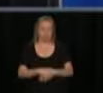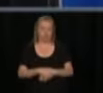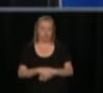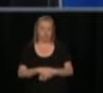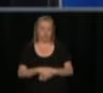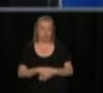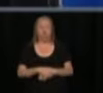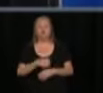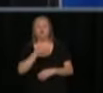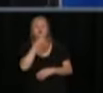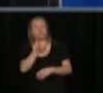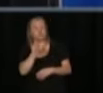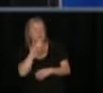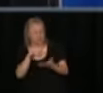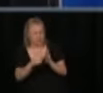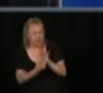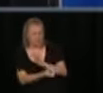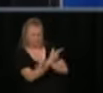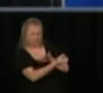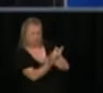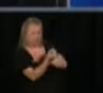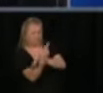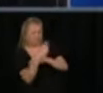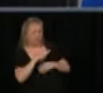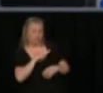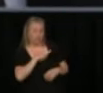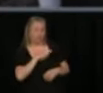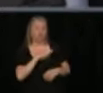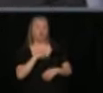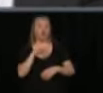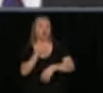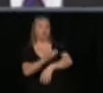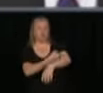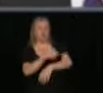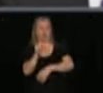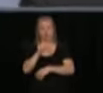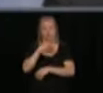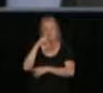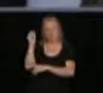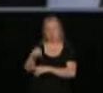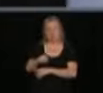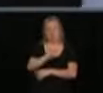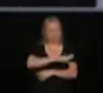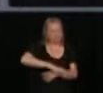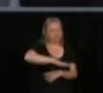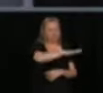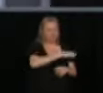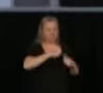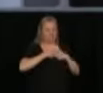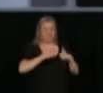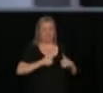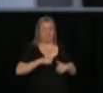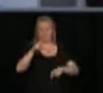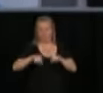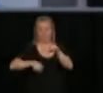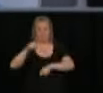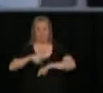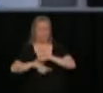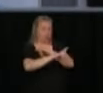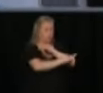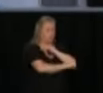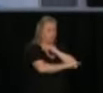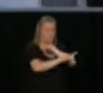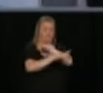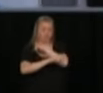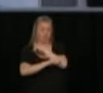Oui, il y a eu des transmissions en milieu de santé comme telle, des fois même entre employés, auprès de certains patients. Puis, n'oubliez pas